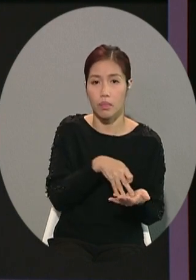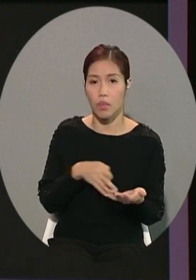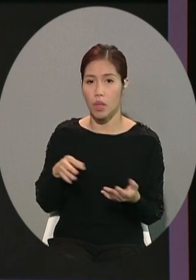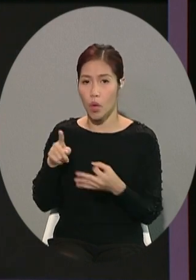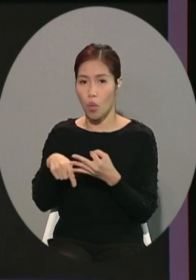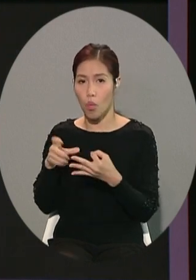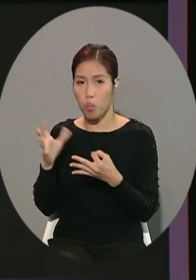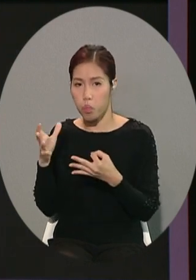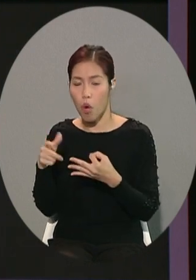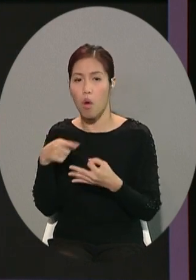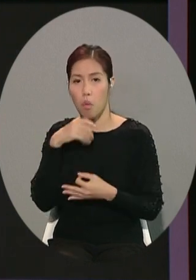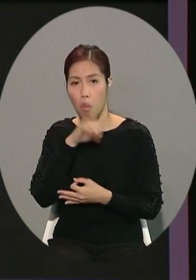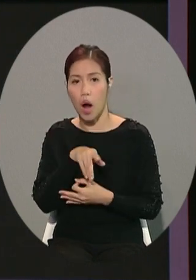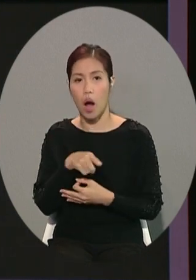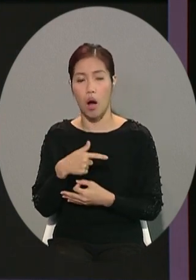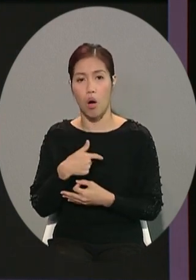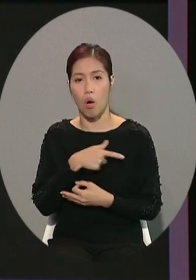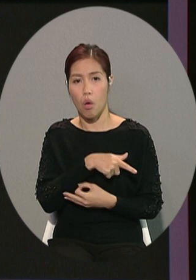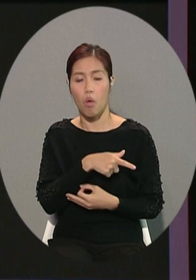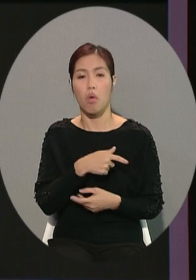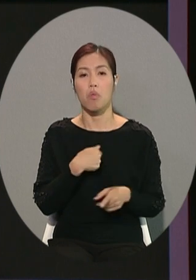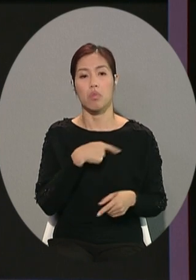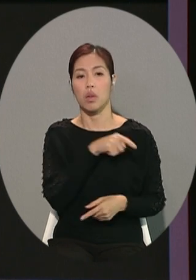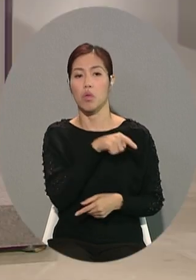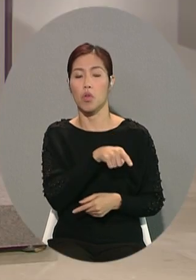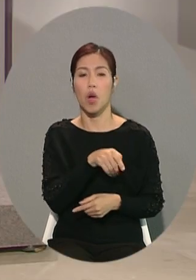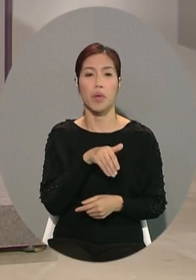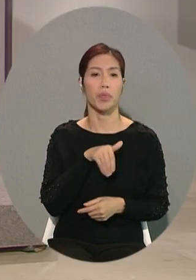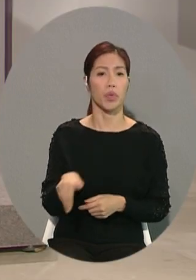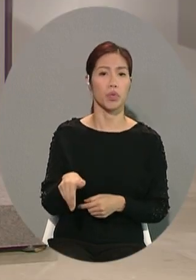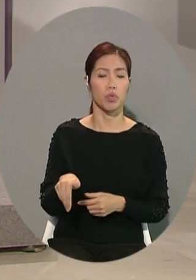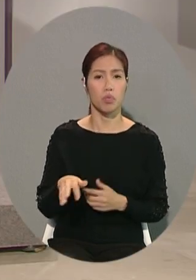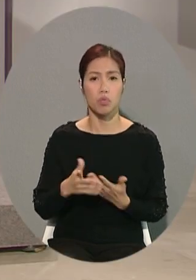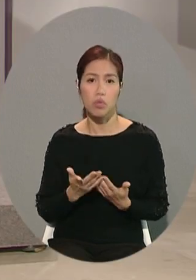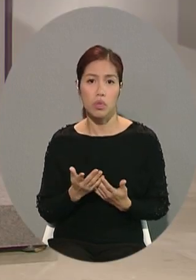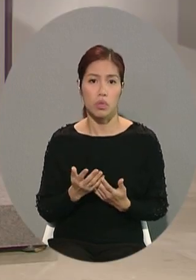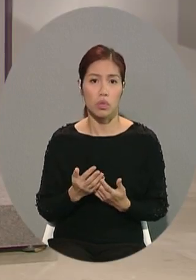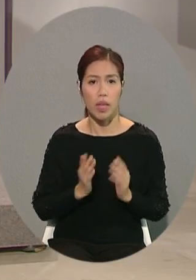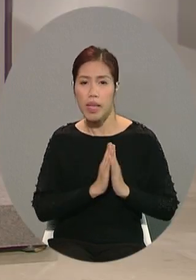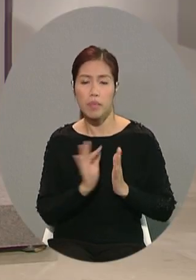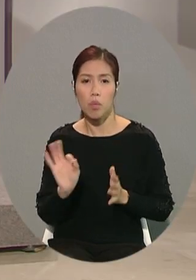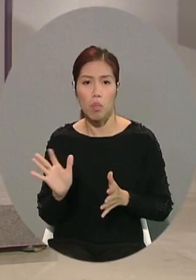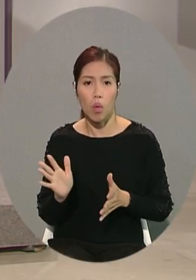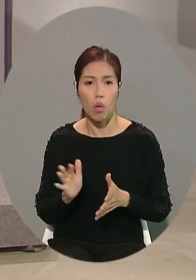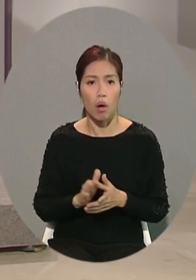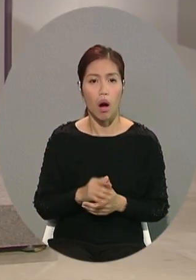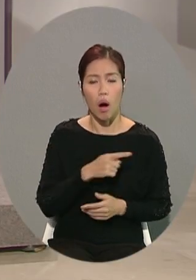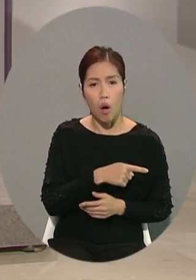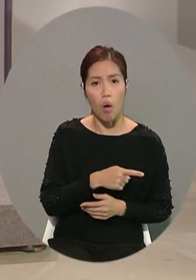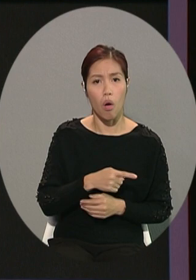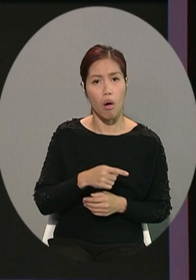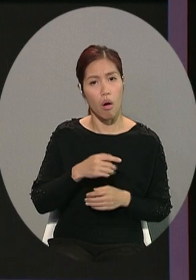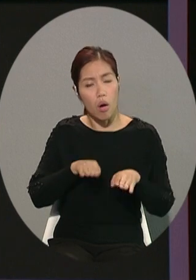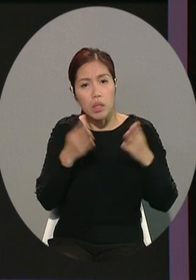就不斷就強調我拒絕或者難以協調，咁其實我由 day one 開始，我已經通知咗泛民，亦都同佢哋嘅黨